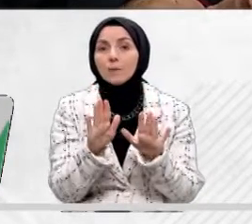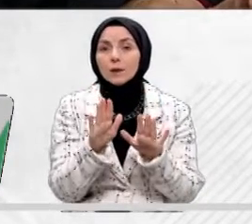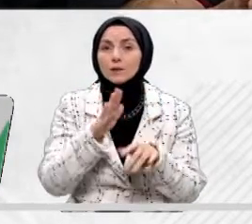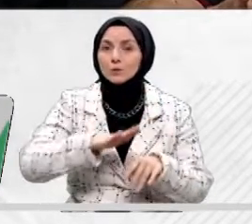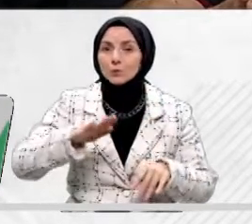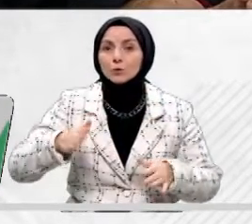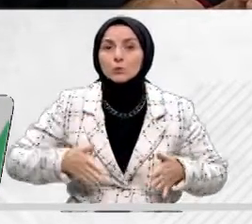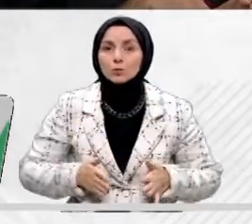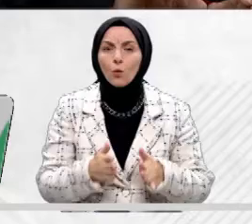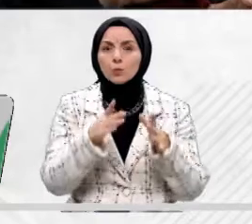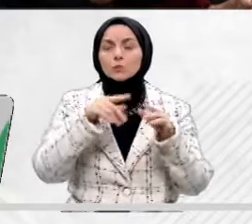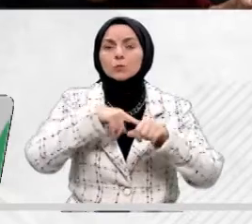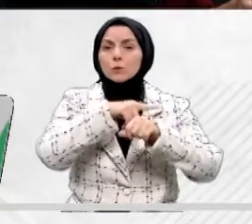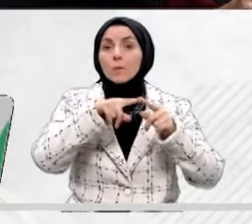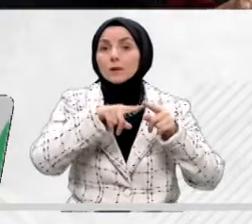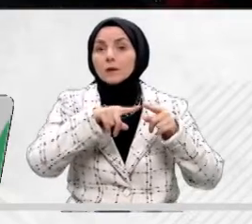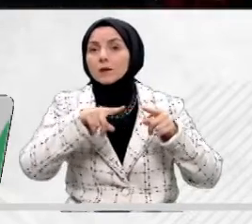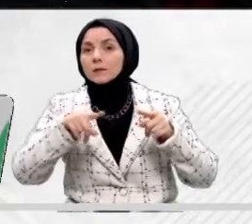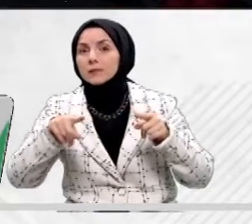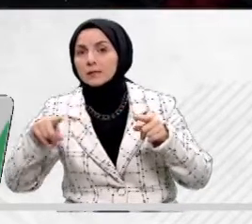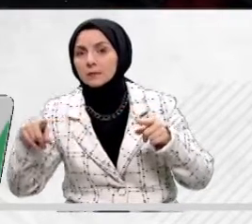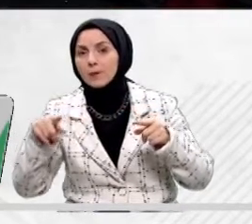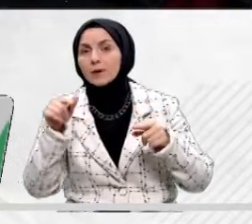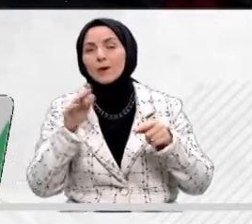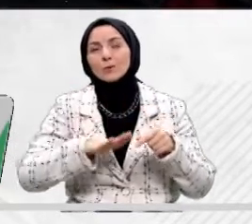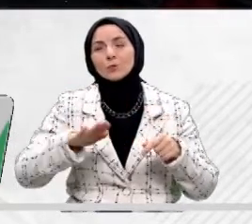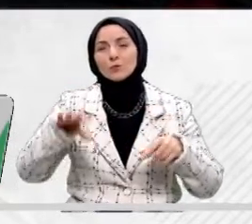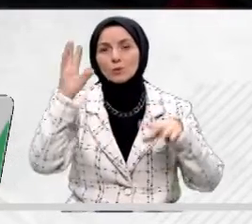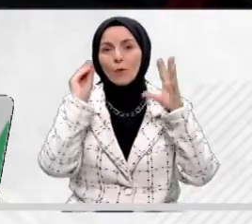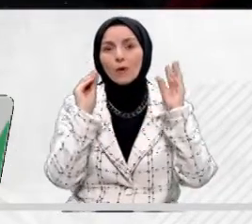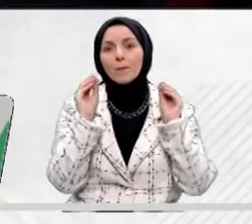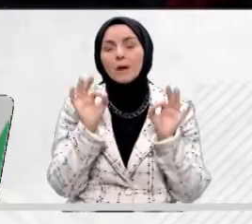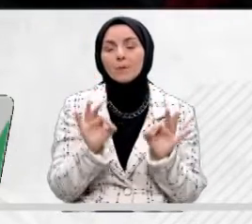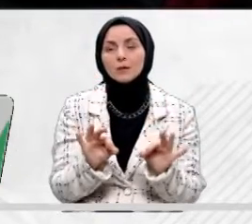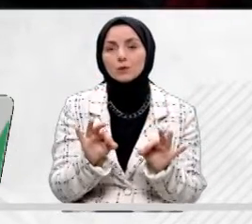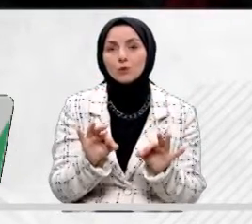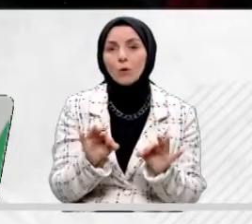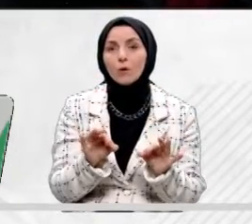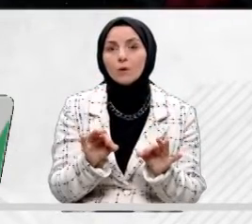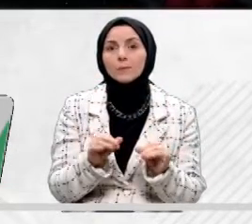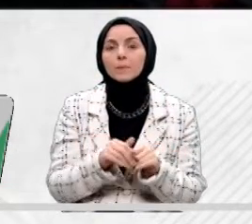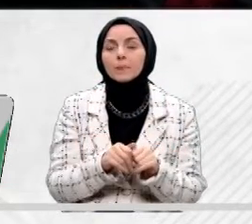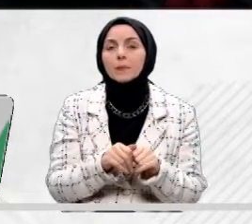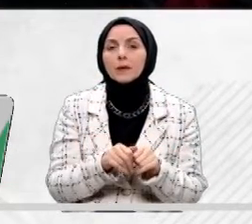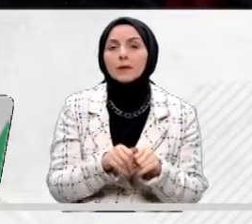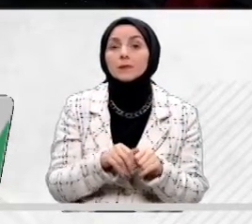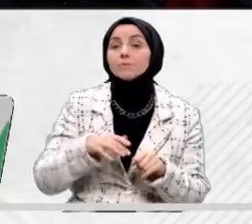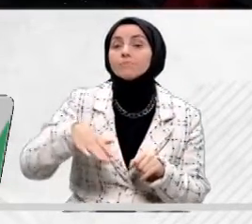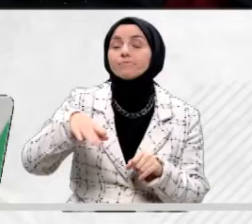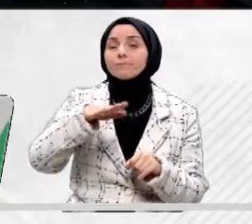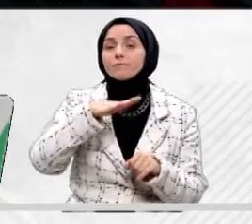ciddiye almamız gerekiyor ne demek bu şimdi sosyalleşmeden bahsediyorsunuz ya sizin benim bizi izleyen